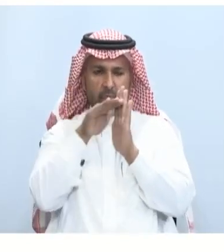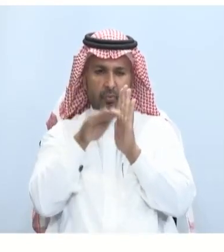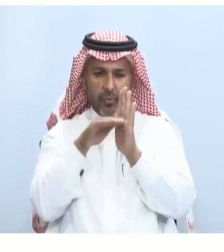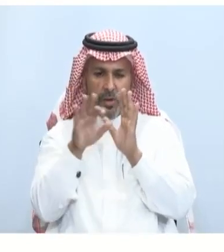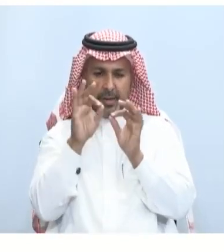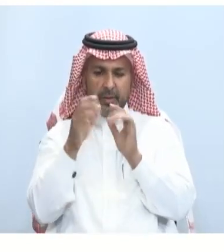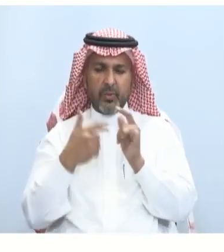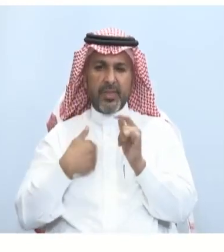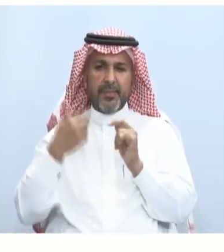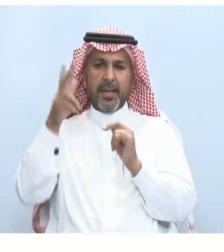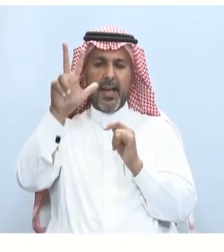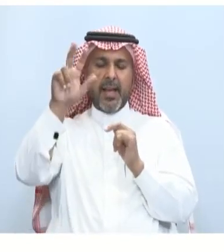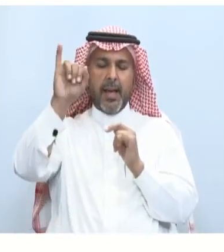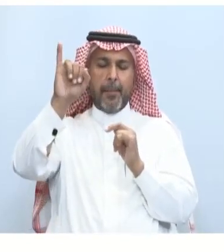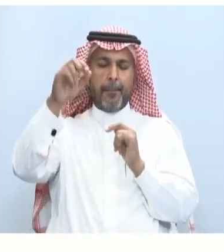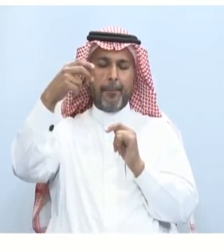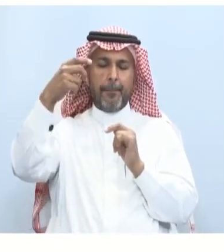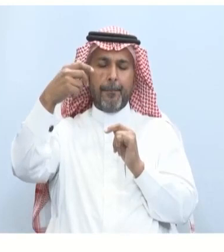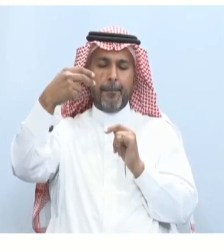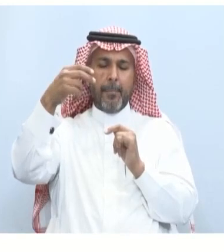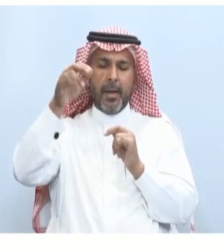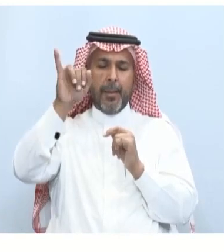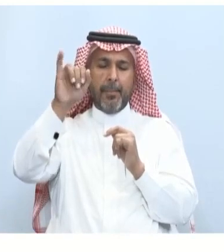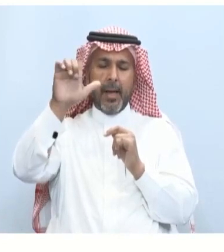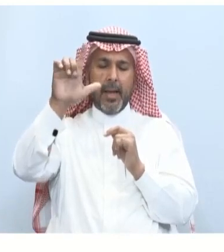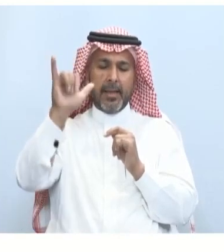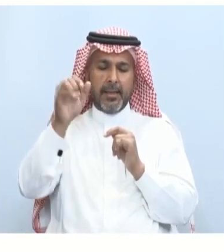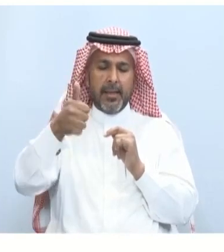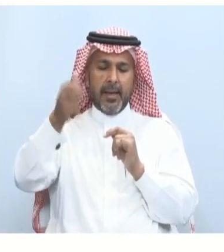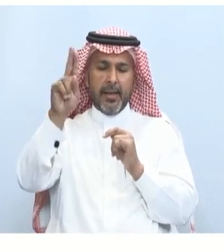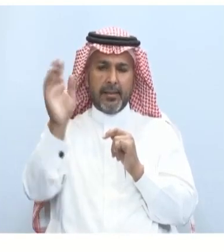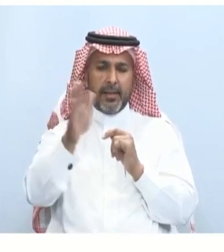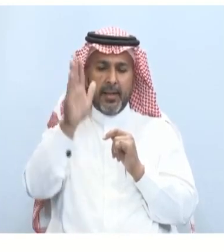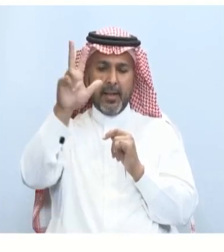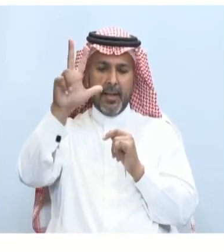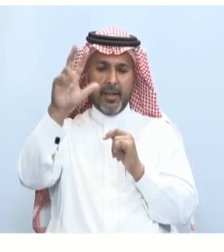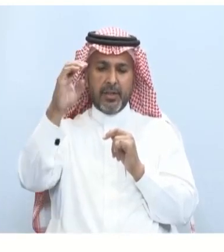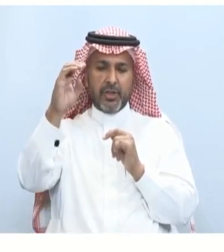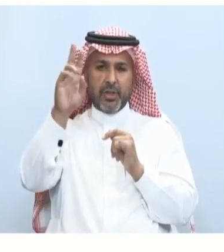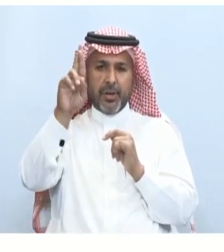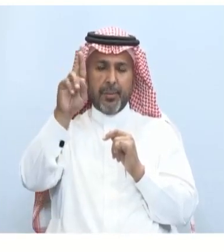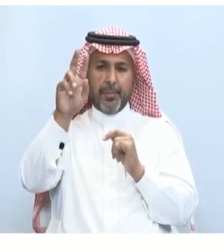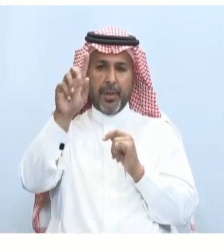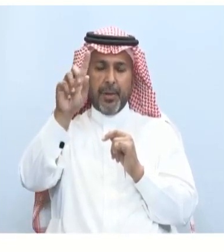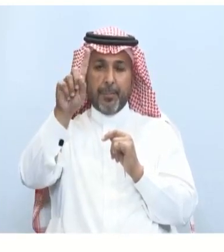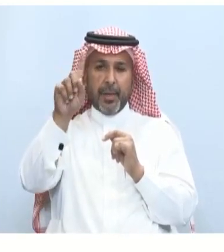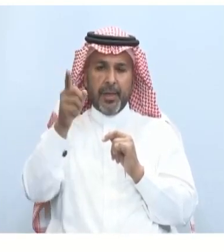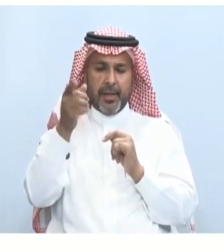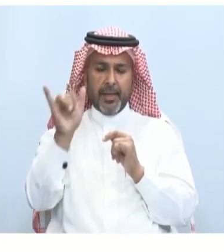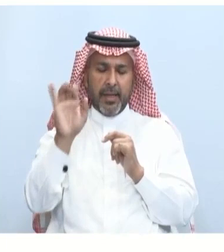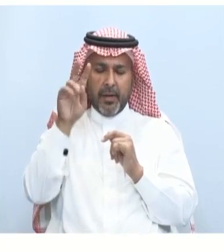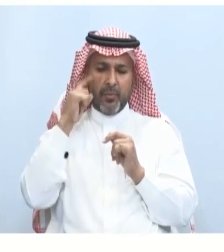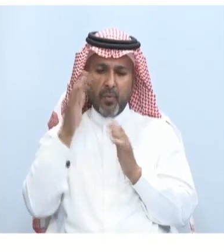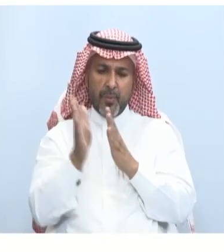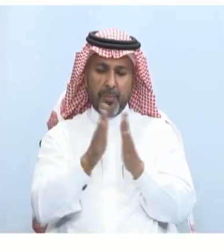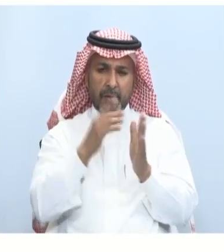الجبريه بعدين ادوات كثيرات الحدود بعدين الجذور الحقيقيه لكثيرات الحدود ثم